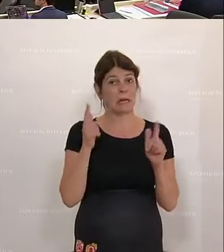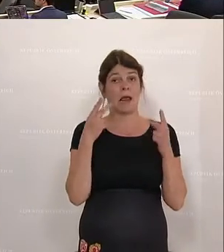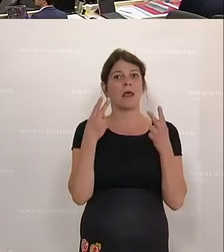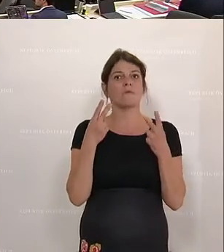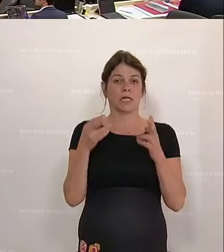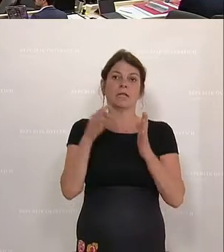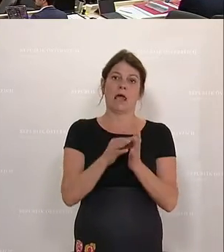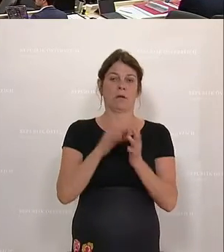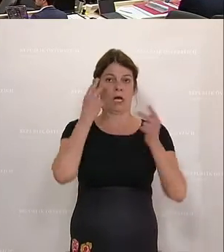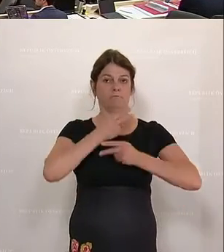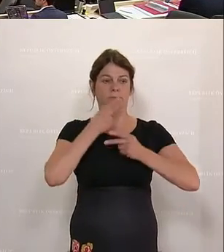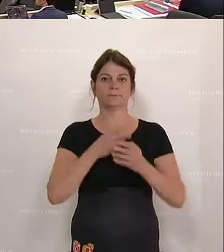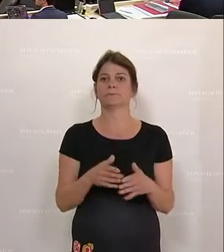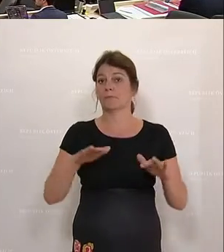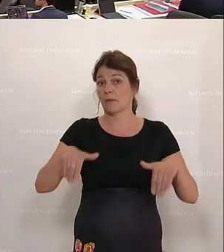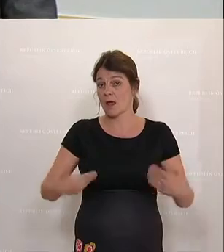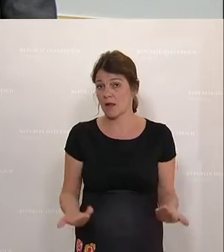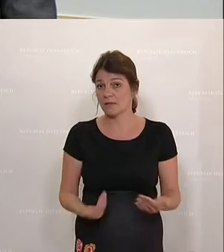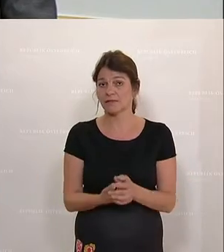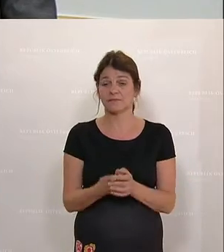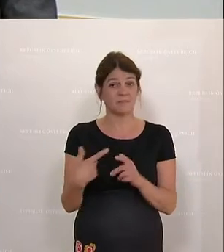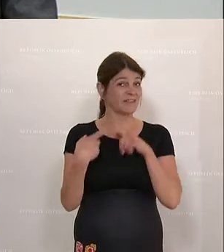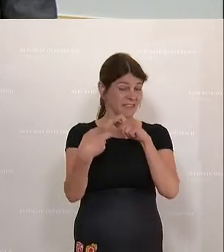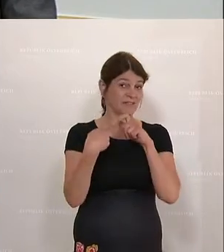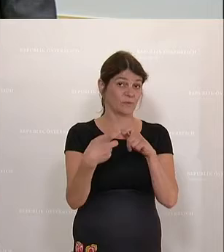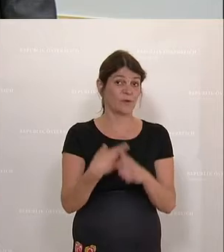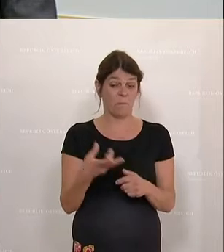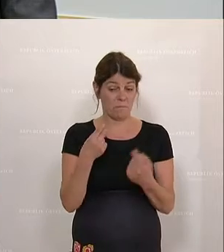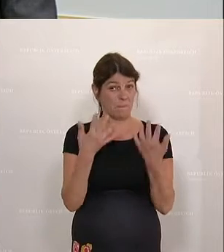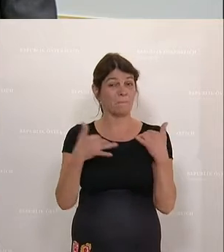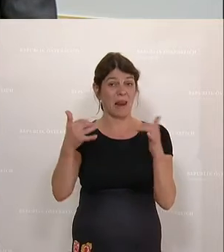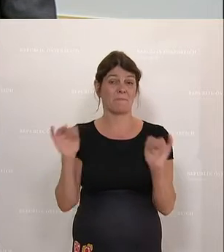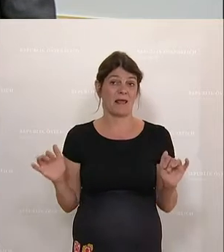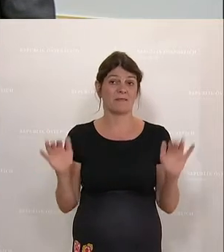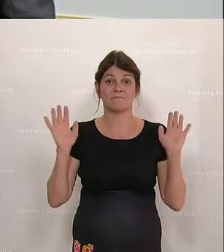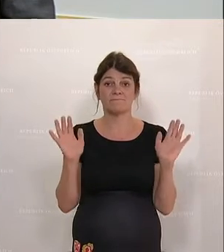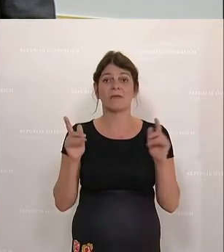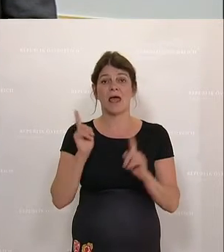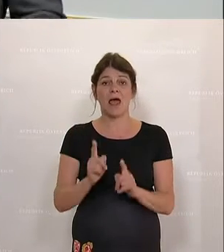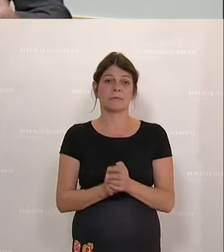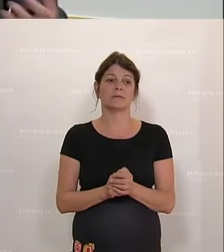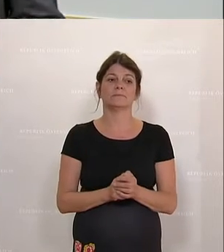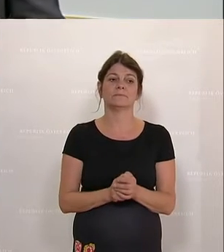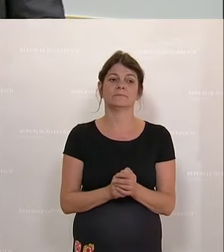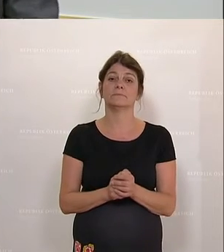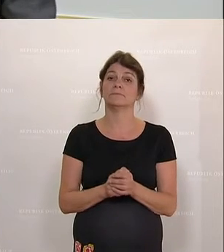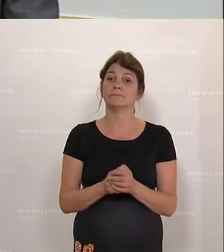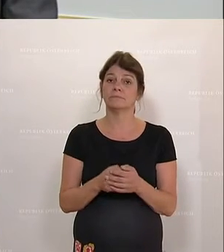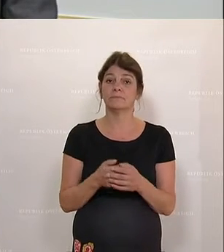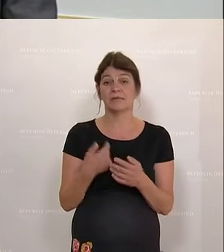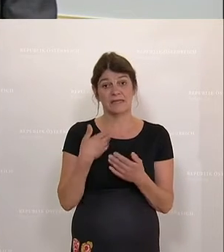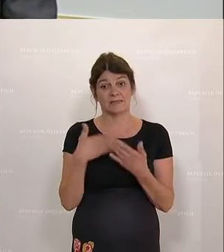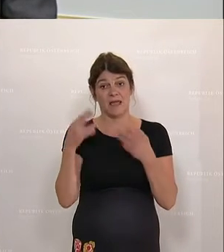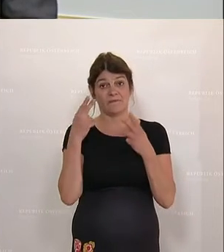Termin als die Diskussion mit dem Parlament. Wir haben aber sehr